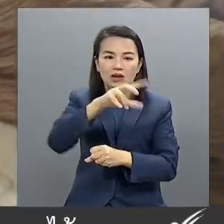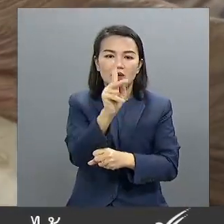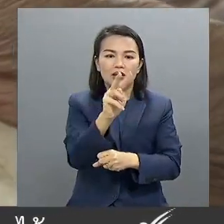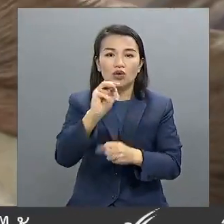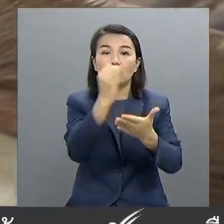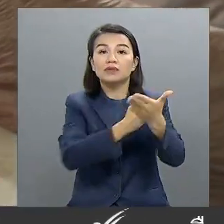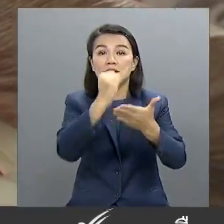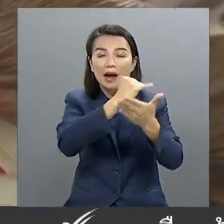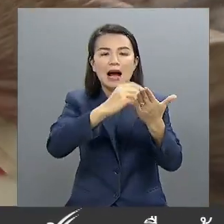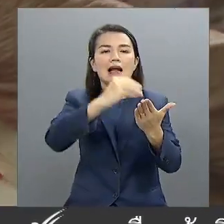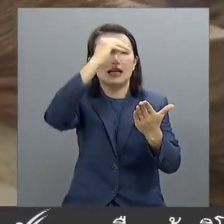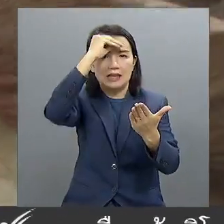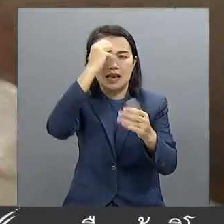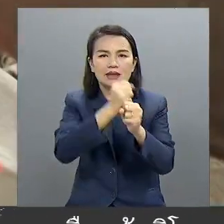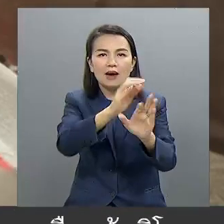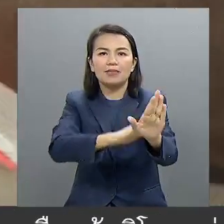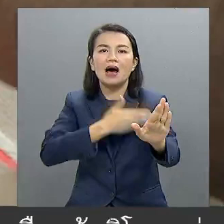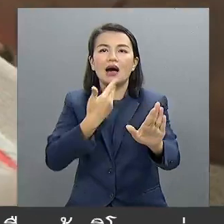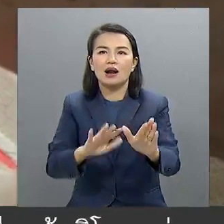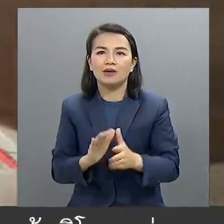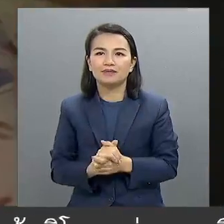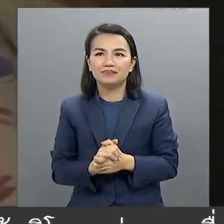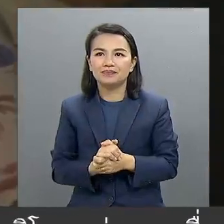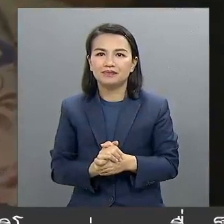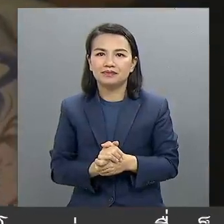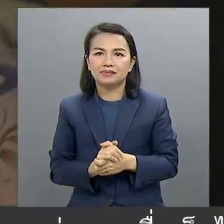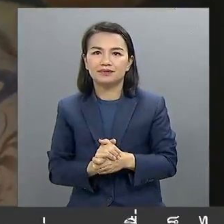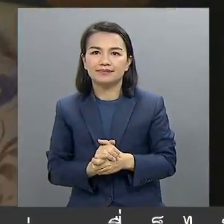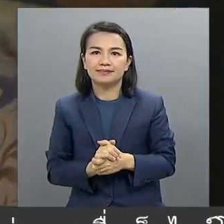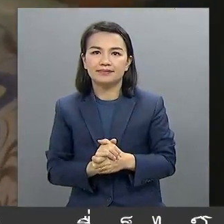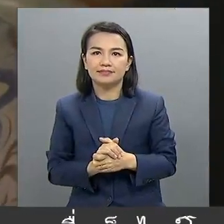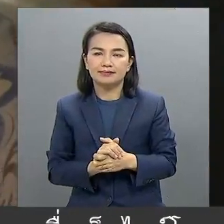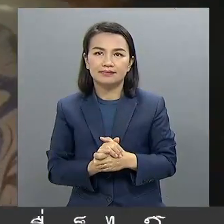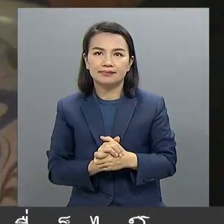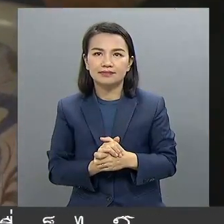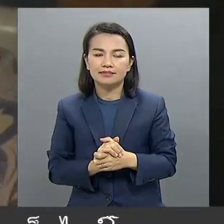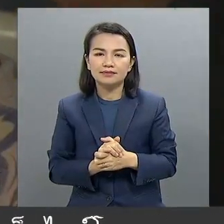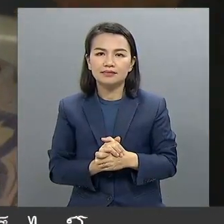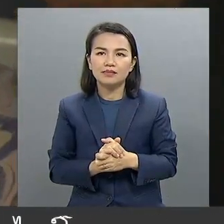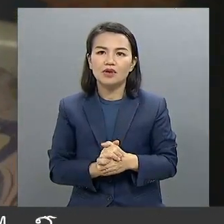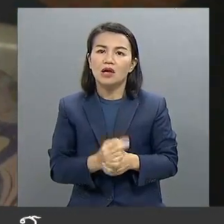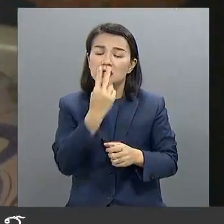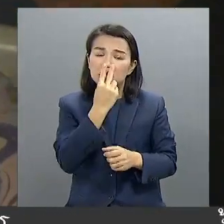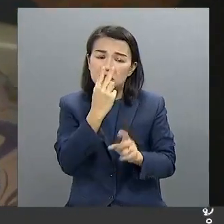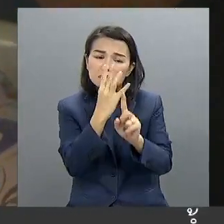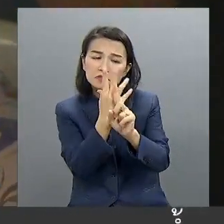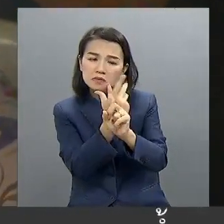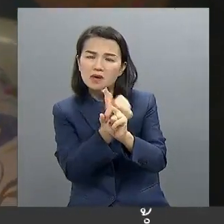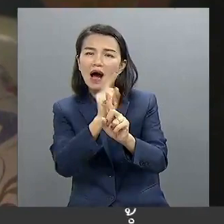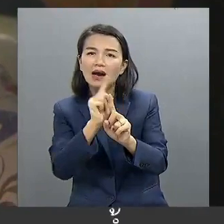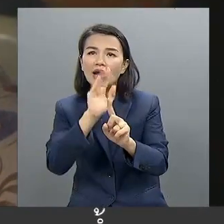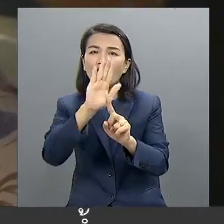เอกของสิลพักเพิม skatingอยที่อะไรคะคยพ